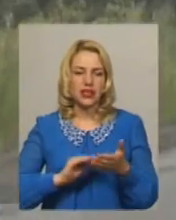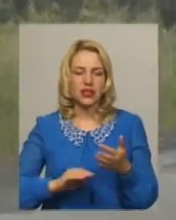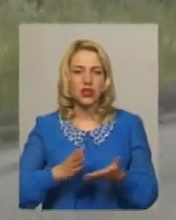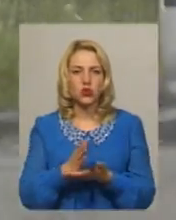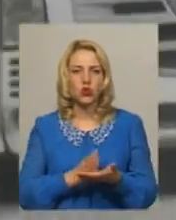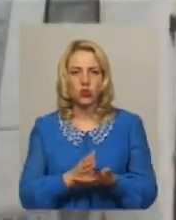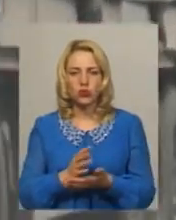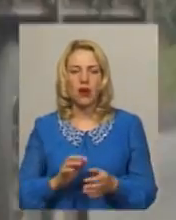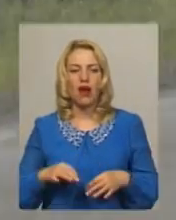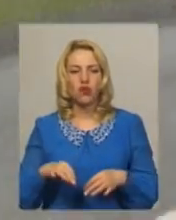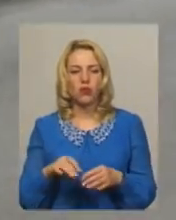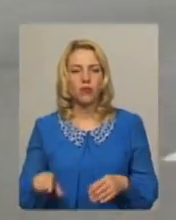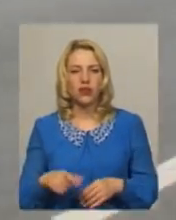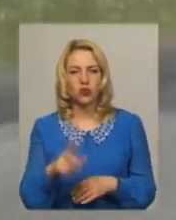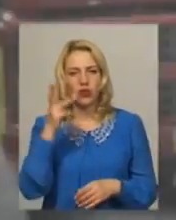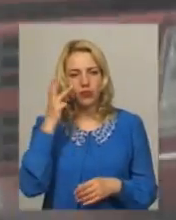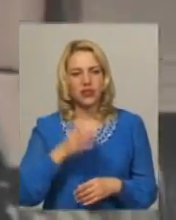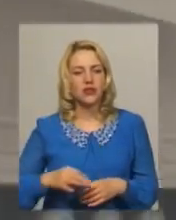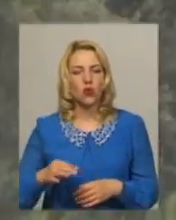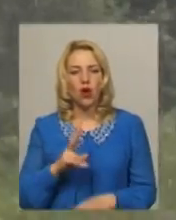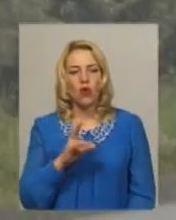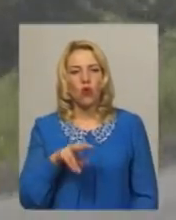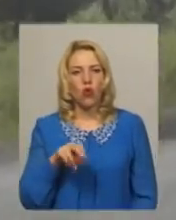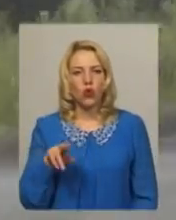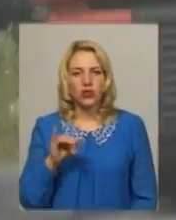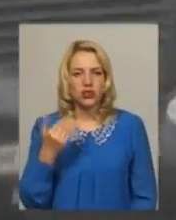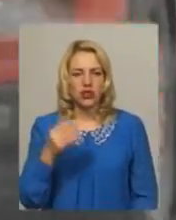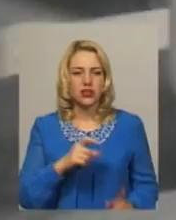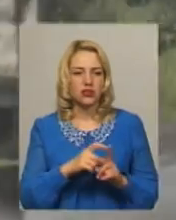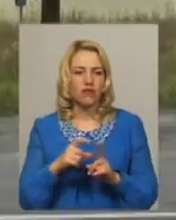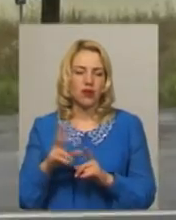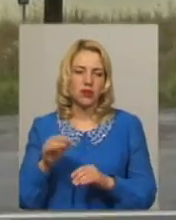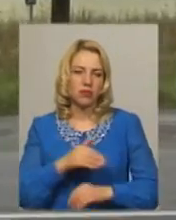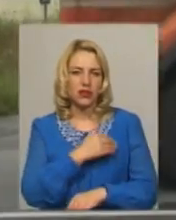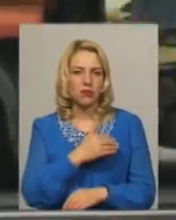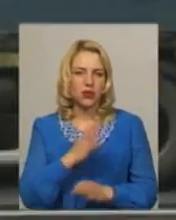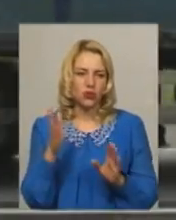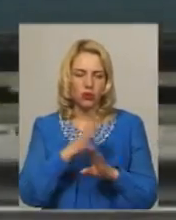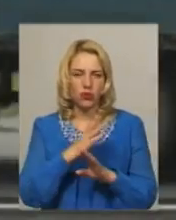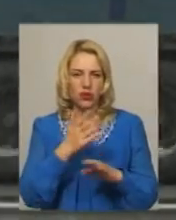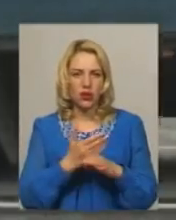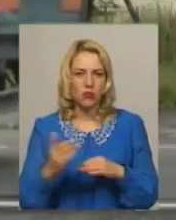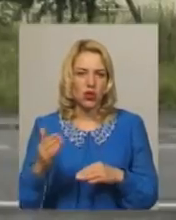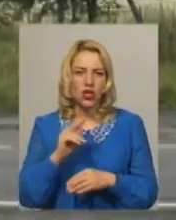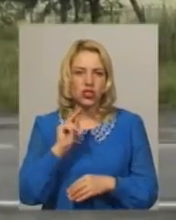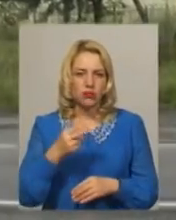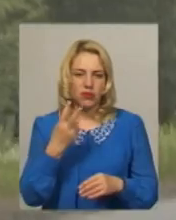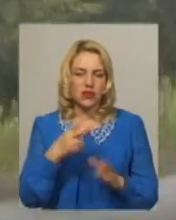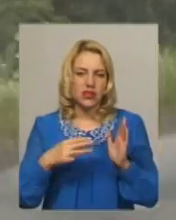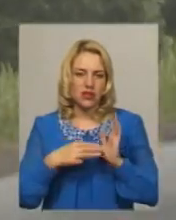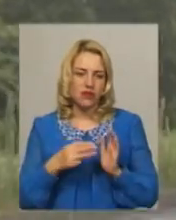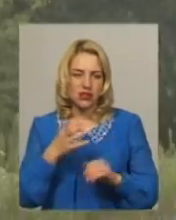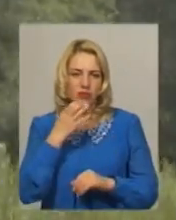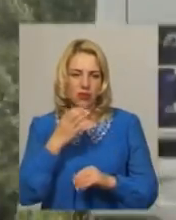Служби автомобільних доріг у Хмельницькій області Наталя Колодій. За її словами, при температурі повітря вище 28 градусів тепла